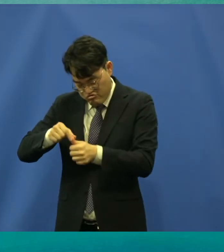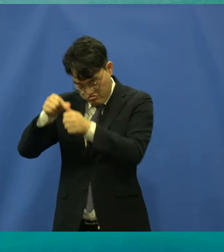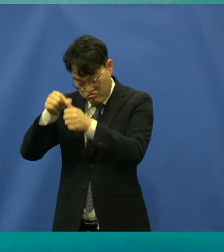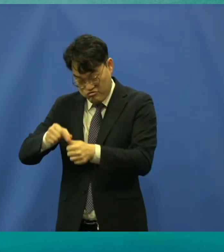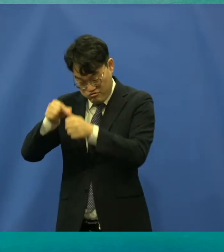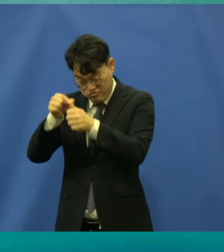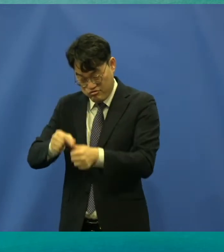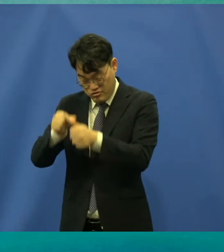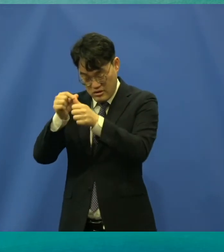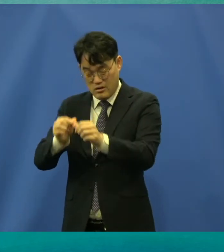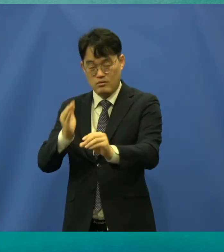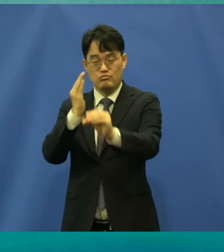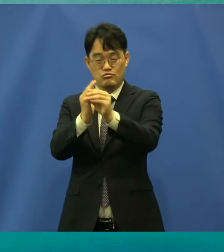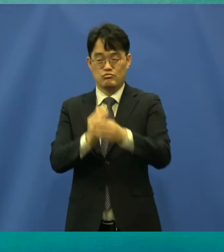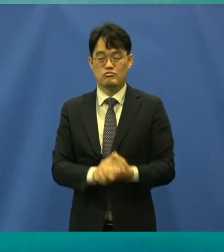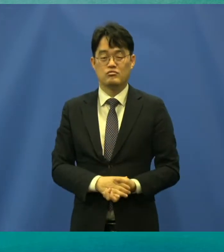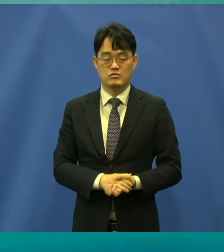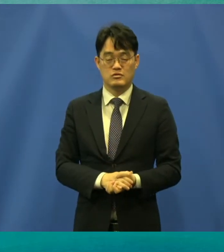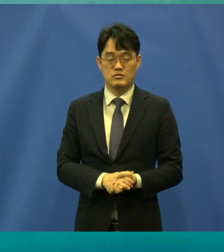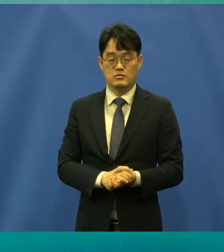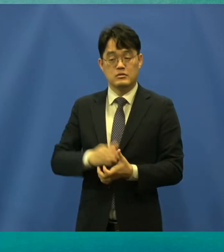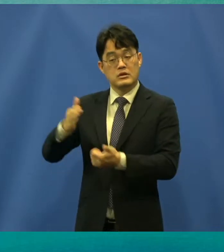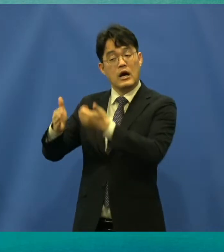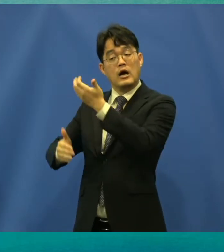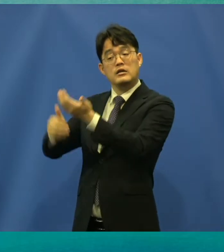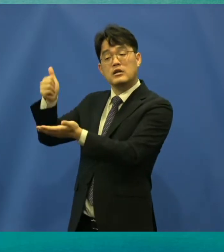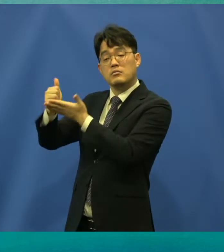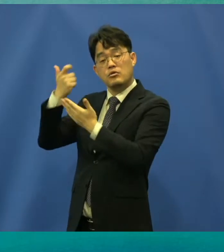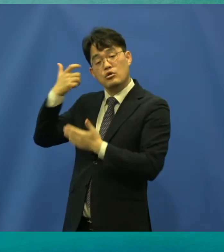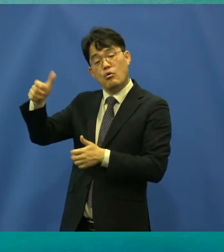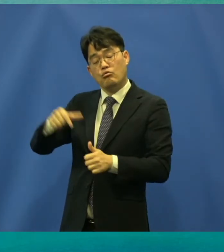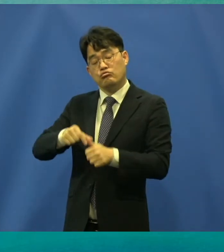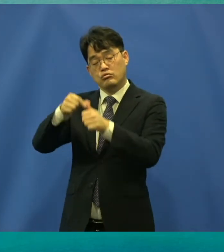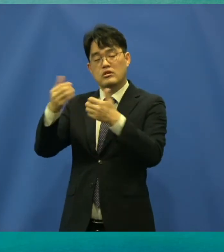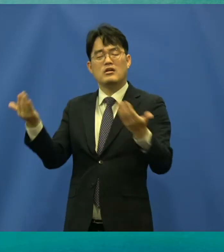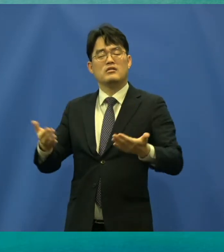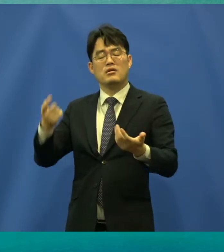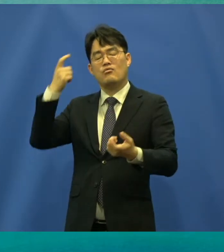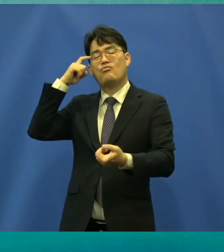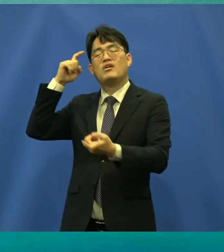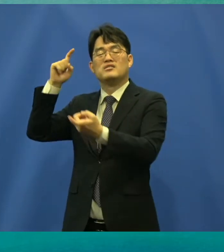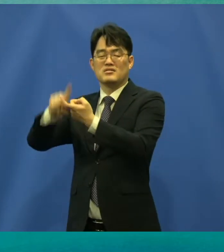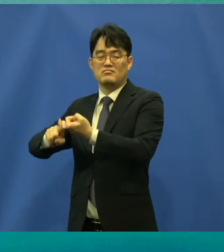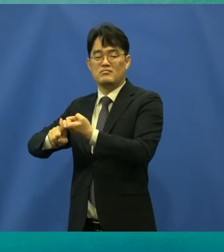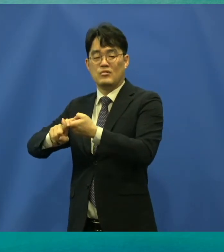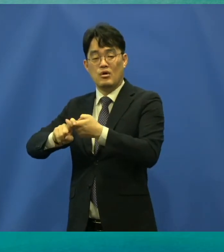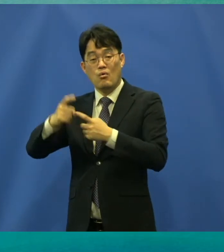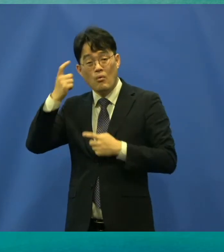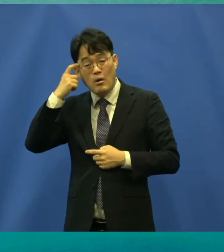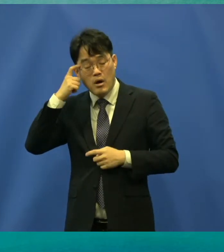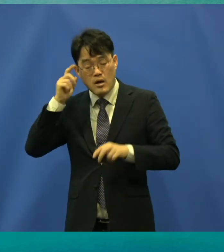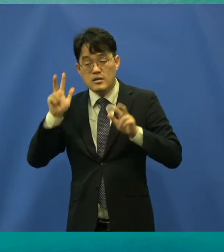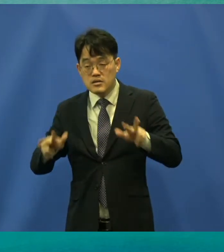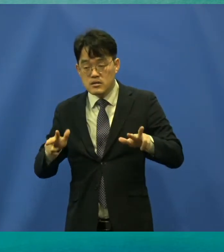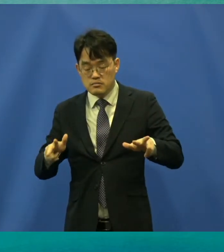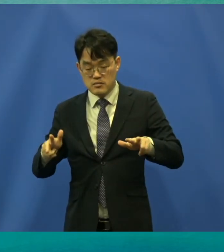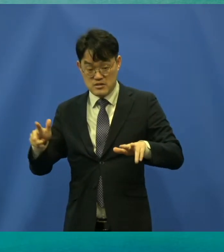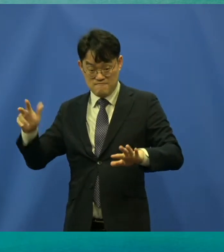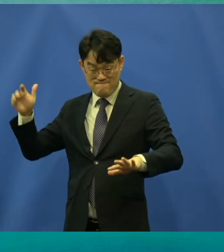잃어버린 영혼들을 되찾는 일에 관심을 갖고 있습니다. 시간이 많이 남아있지 않다는 거. 이때는 뭐예요? 깨어있으라는